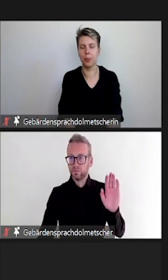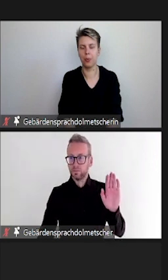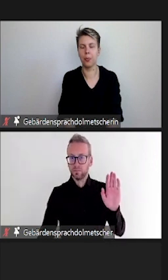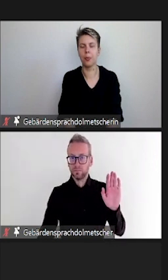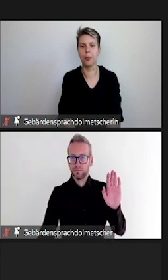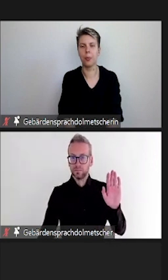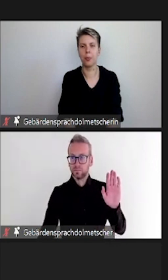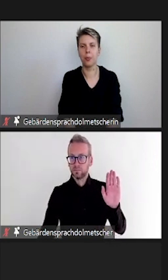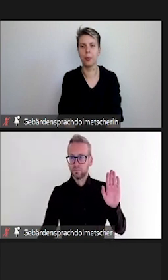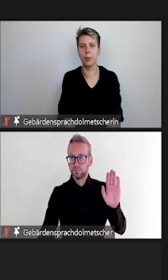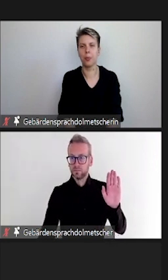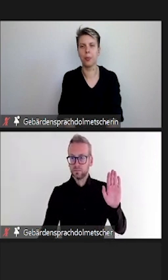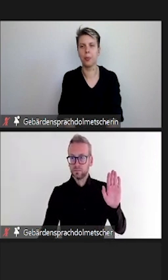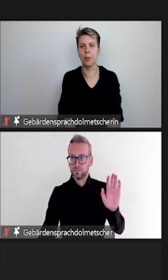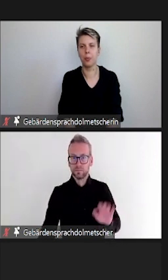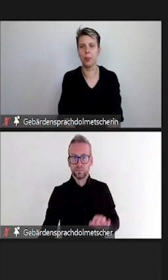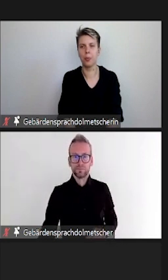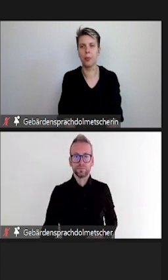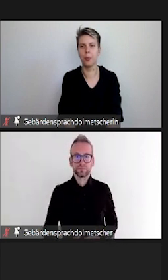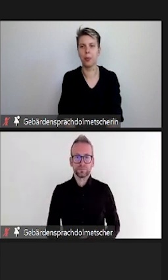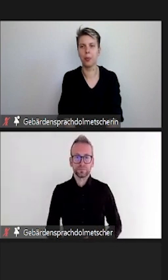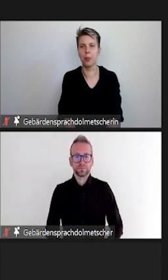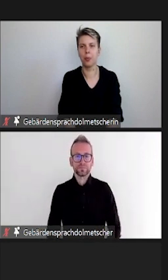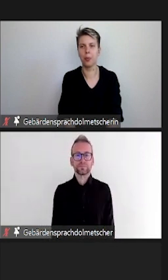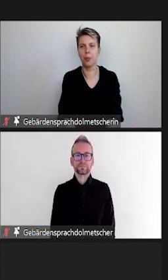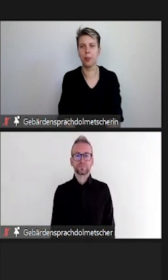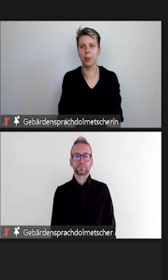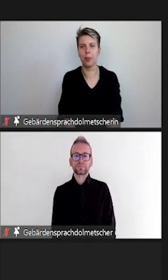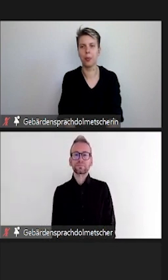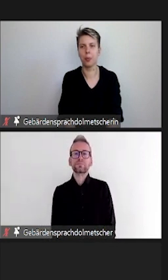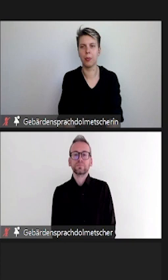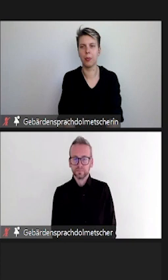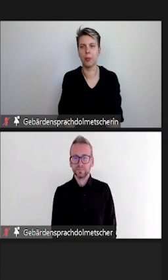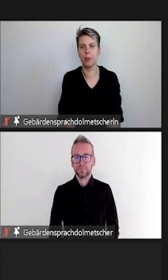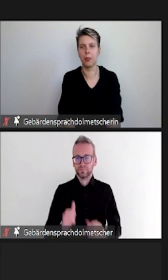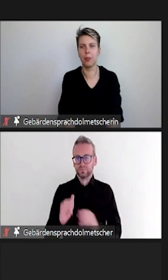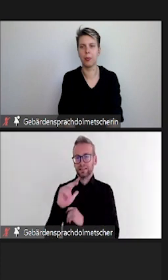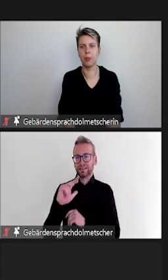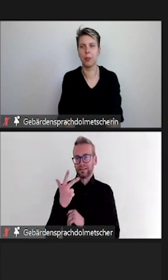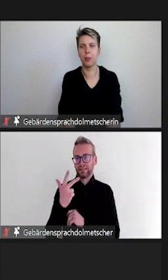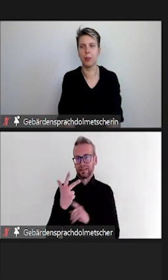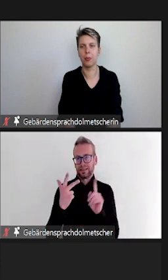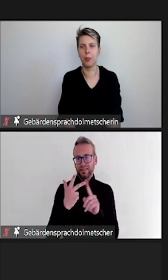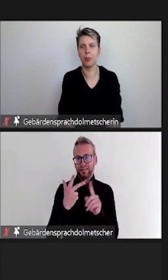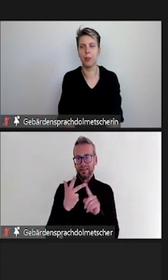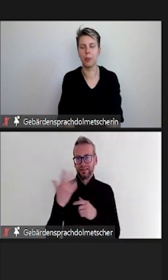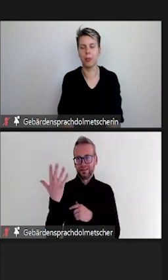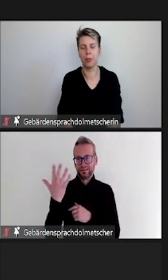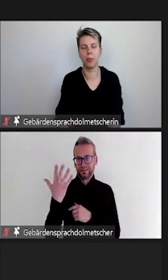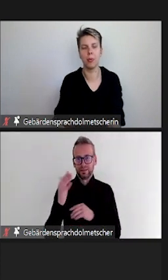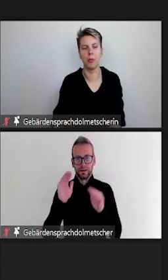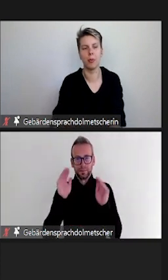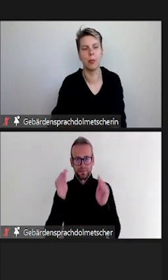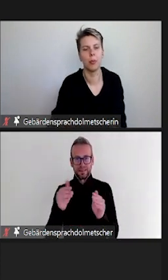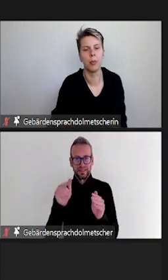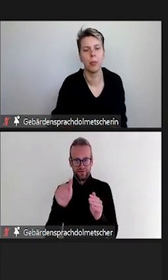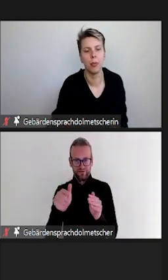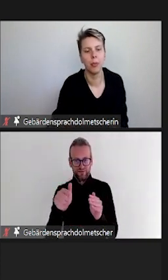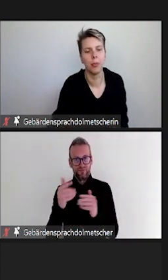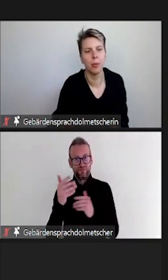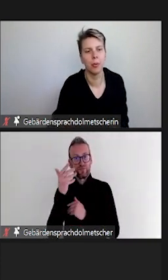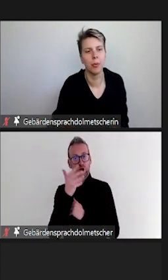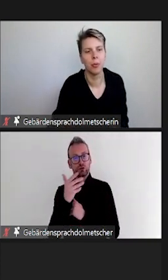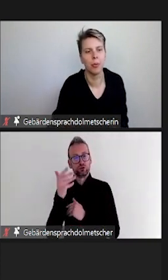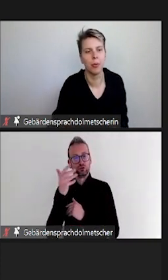Die dritte Perspektive wäre eben halt noch mal stärker auf die Lehre bezogen. Also unsere Idee ist, man gibt einen ersten kleinen Satz, man macht vielleicht eine etwas